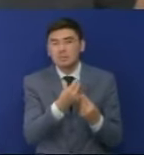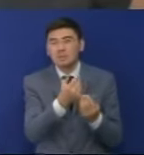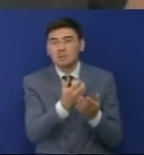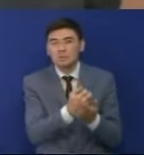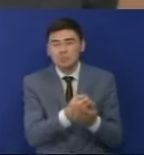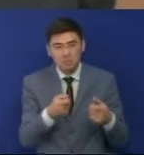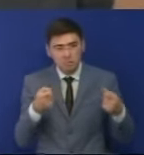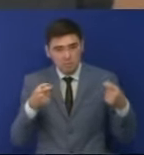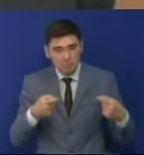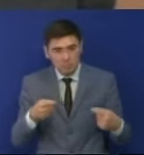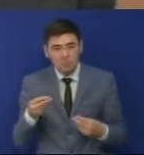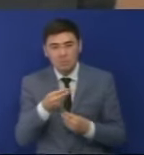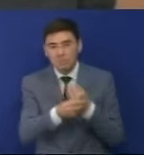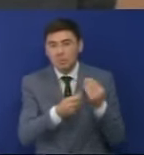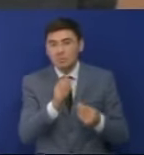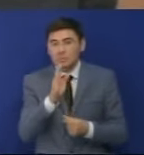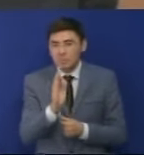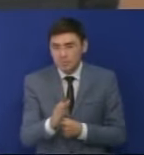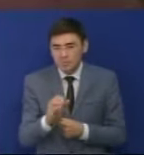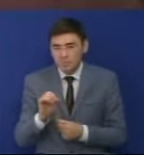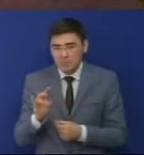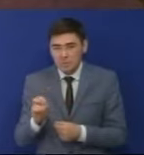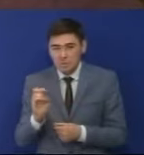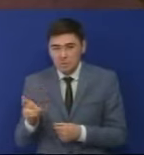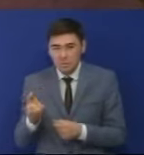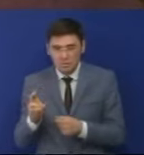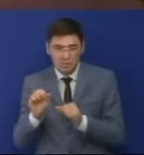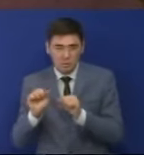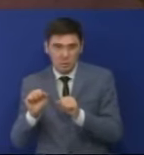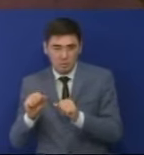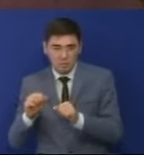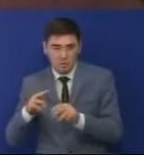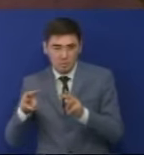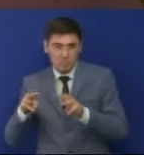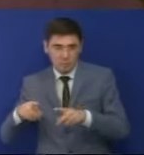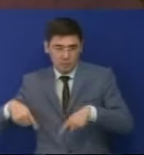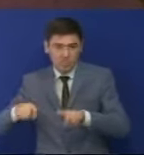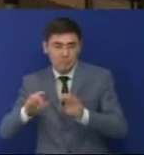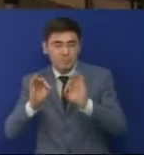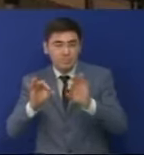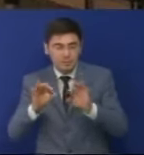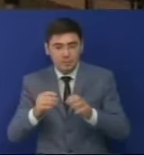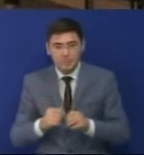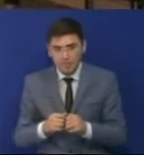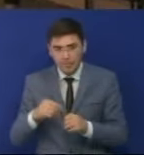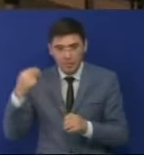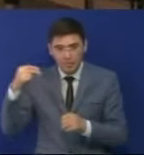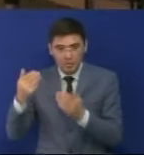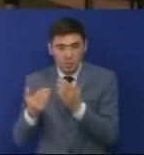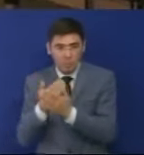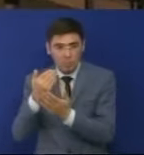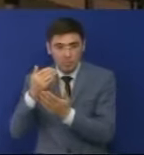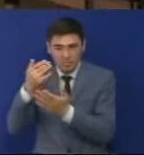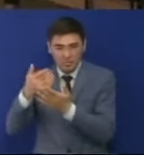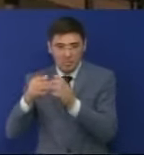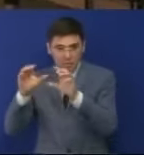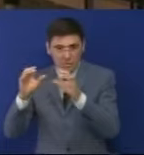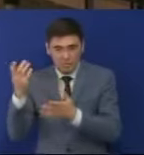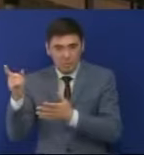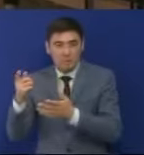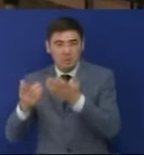байланысты төленбек. Еңбек және әлеуметтік қорғау министрлігінің алдын ала есептеулері бойынша, егер президент жаңа заң жобасына қол қойса,